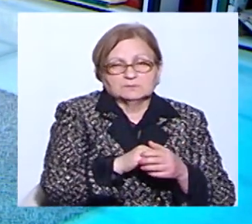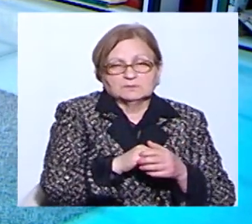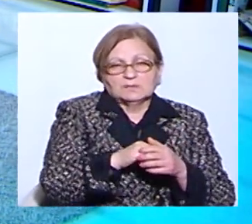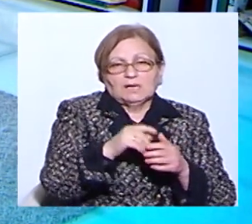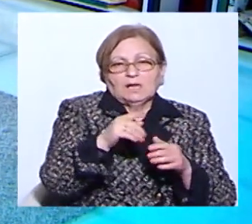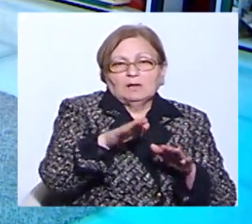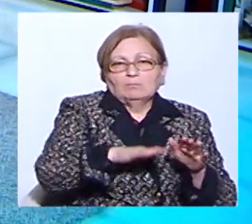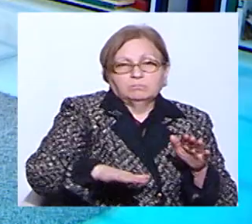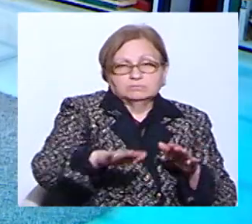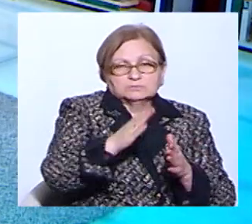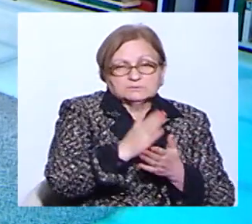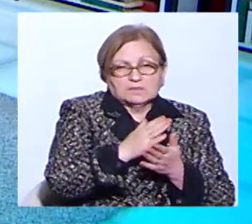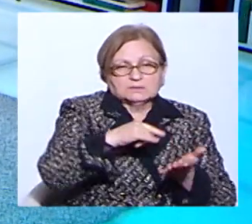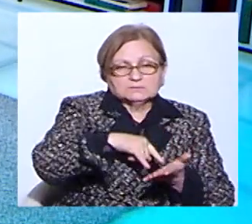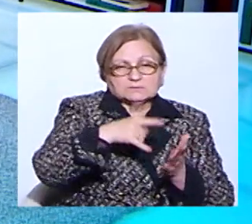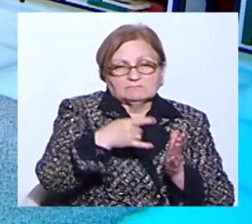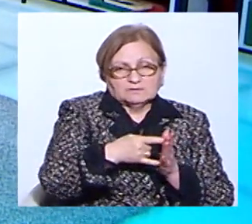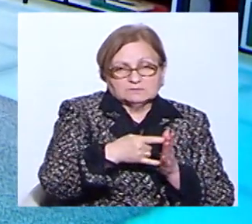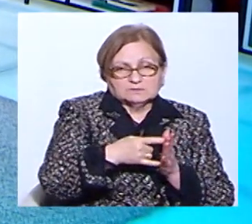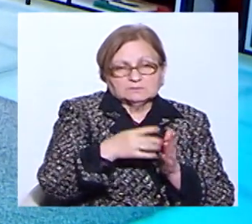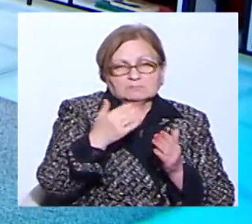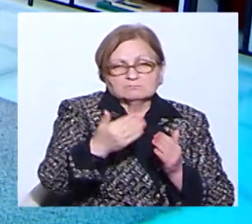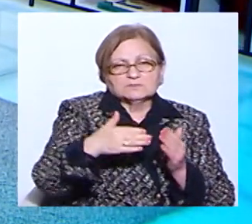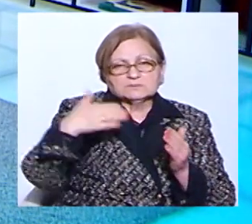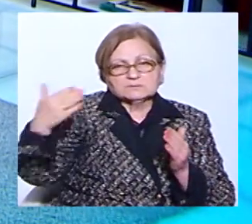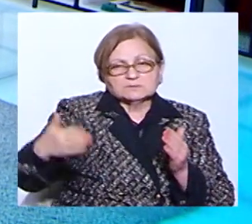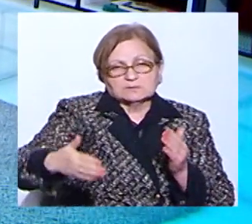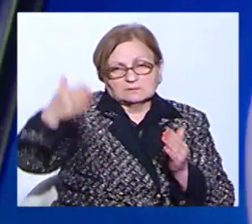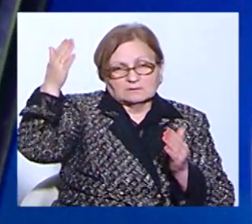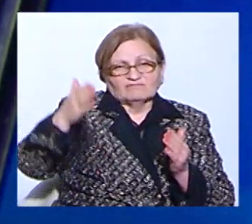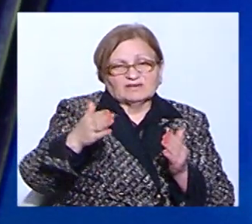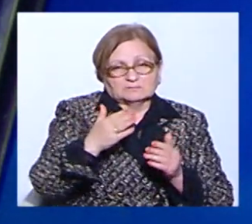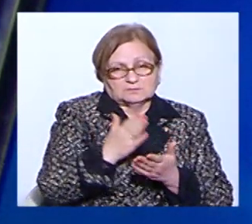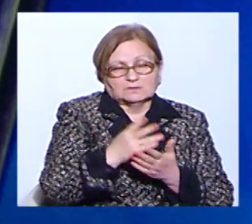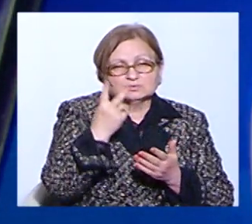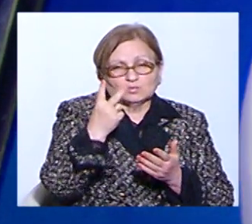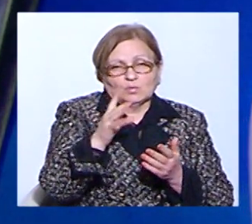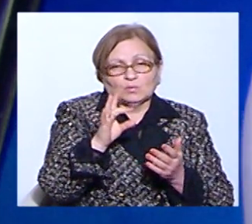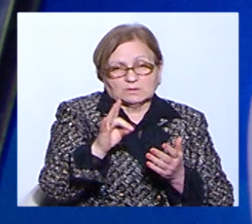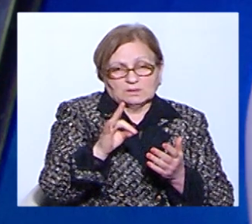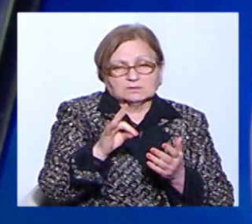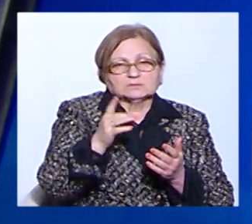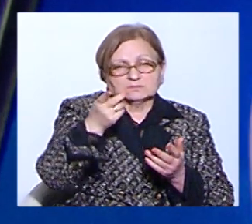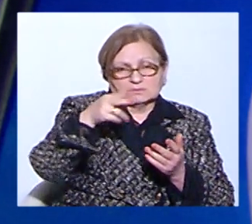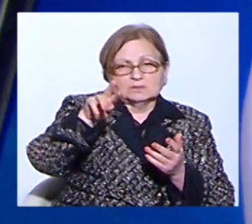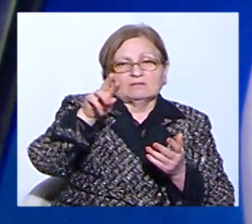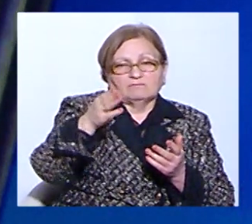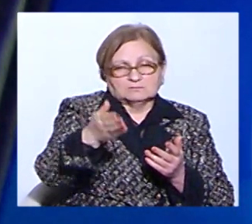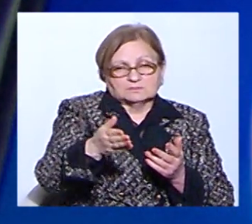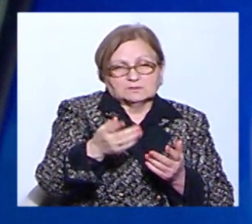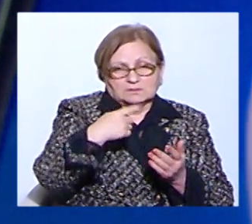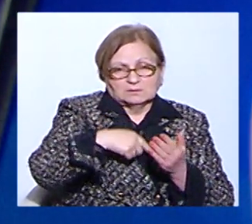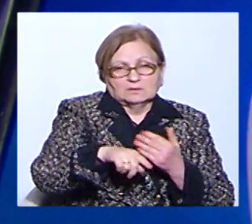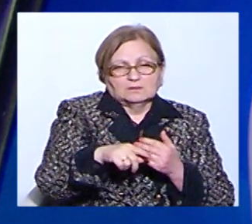ფუძე არის კვადრატი და კვადრატის გვერდი არის ორი ერი, შესაბამისად გამო ორი ერის კვადრატი, რაც იქნება მერე ოთხი